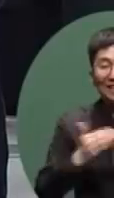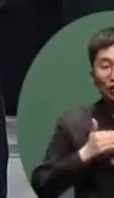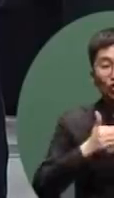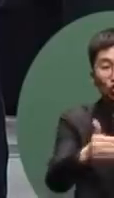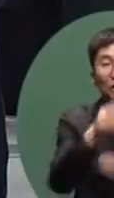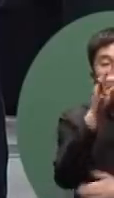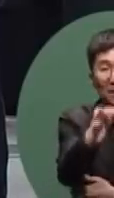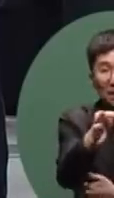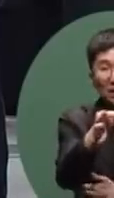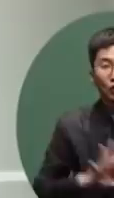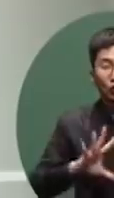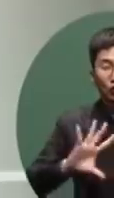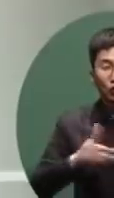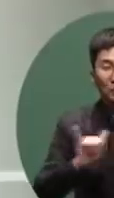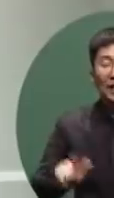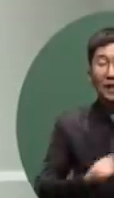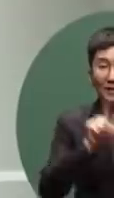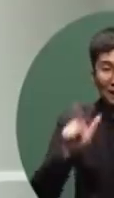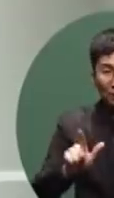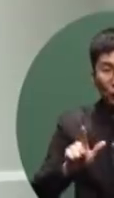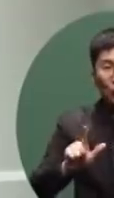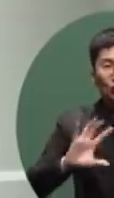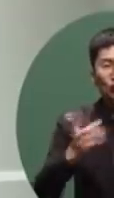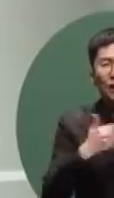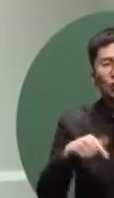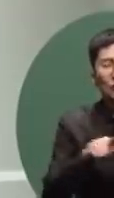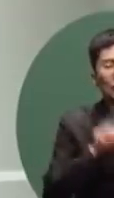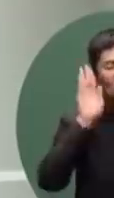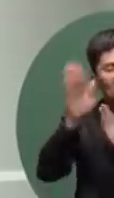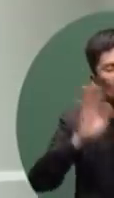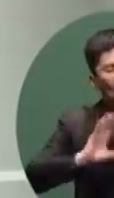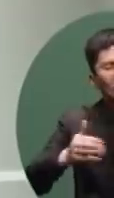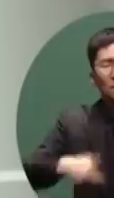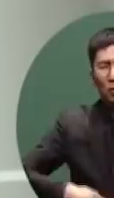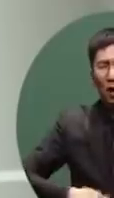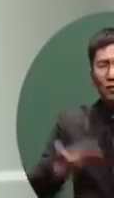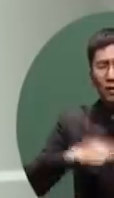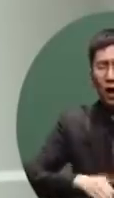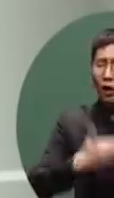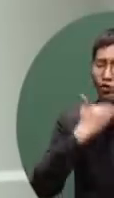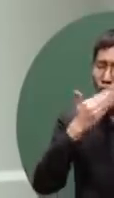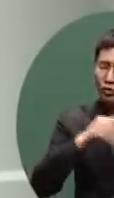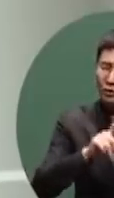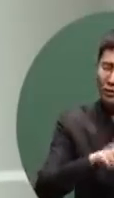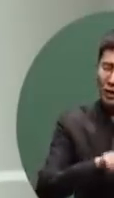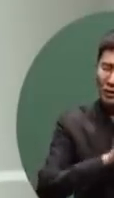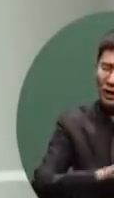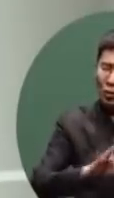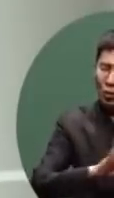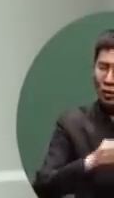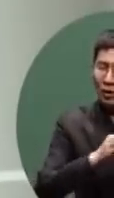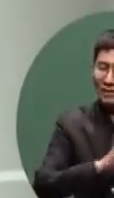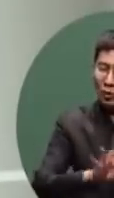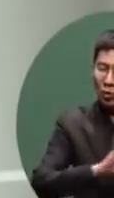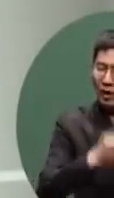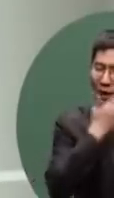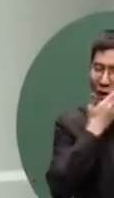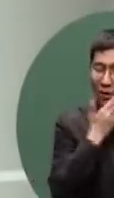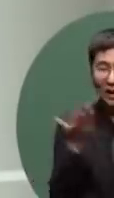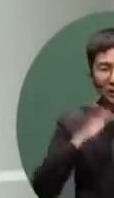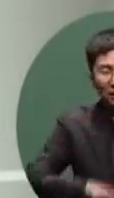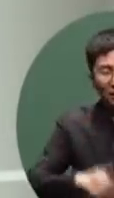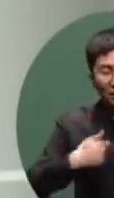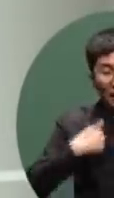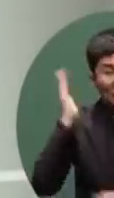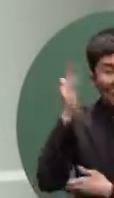지금 공개를 안 하고 있는데. 뭐 국가의 미래를 놓고 논쟁해야 되는데 이런 식으로 시간 분해서 죄송합니다만. 제가 말을 안 하면 또